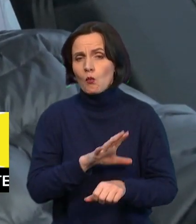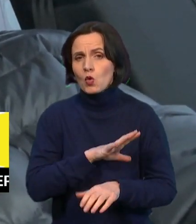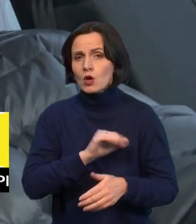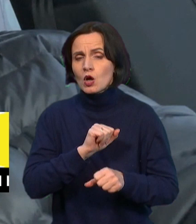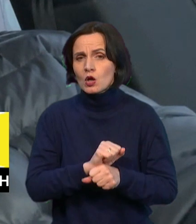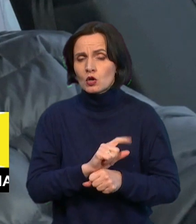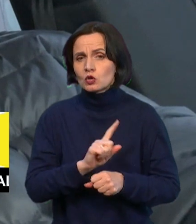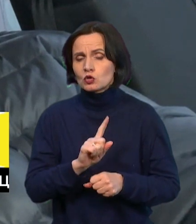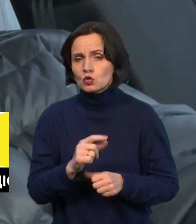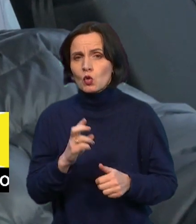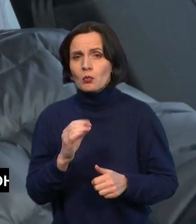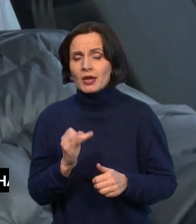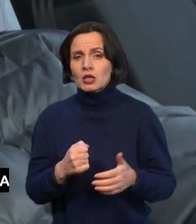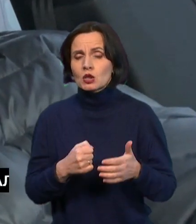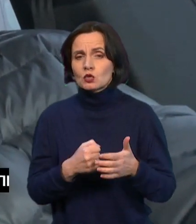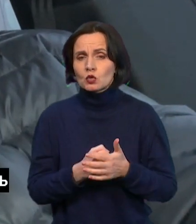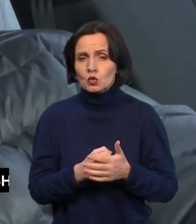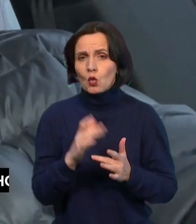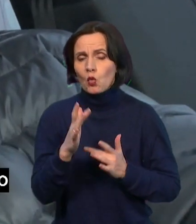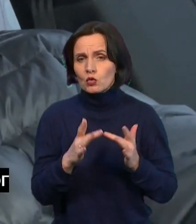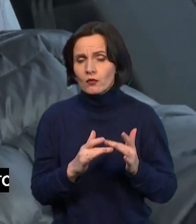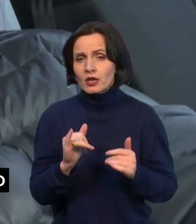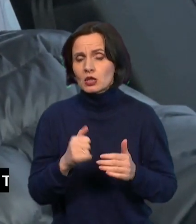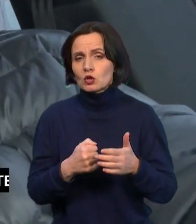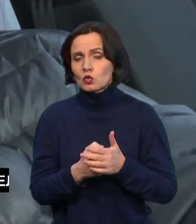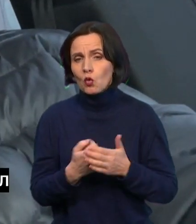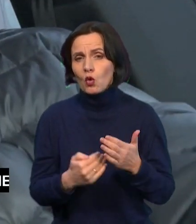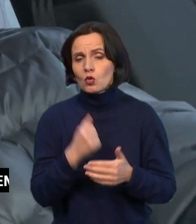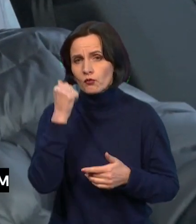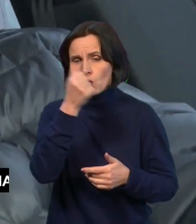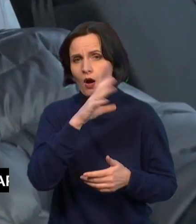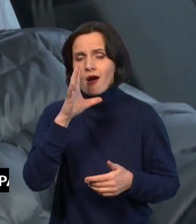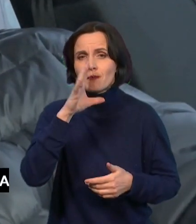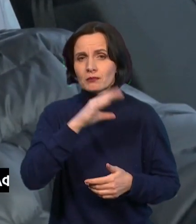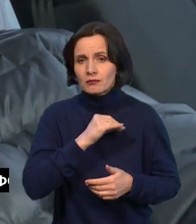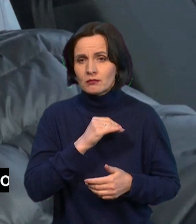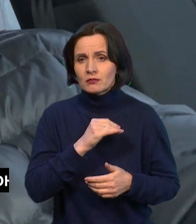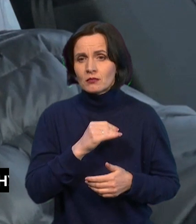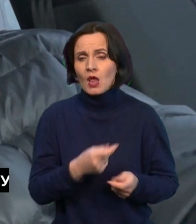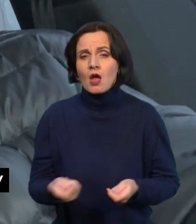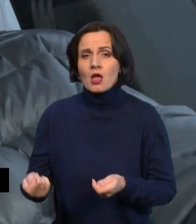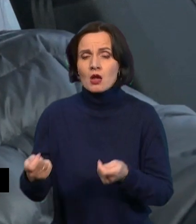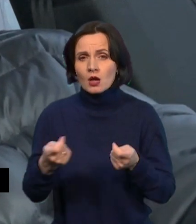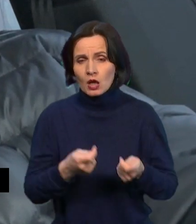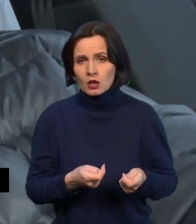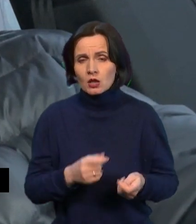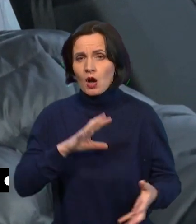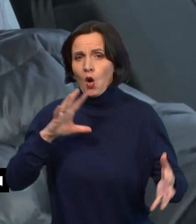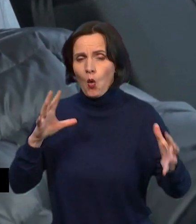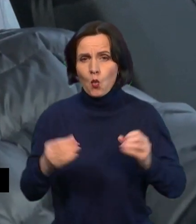до, власне, Різдва і до Нового року встигли завести той обсяг необхідний